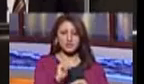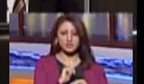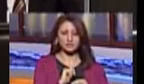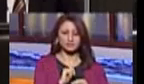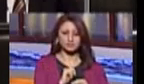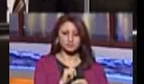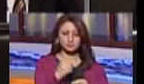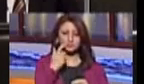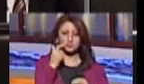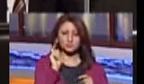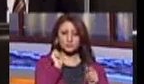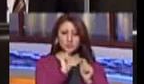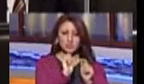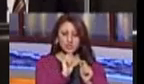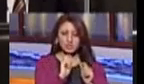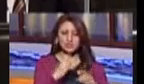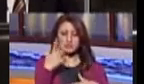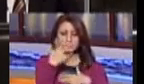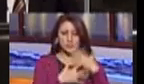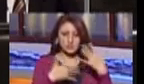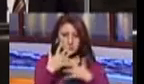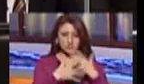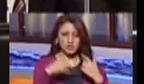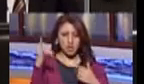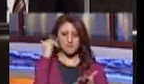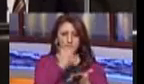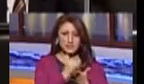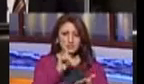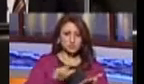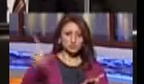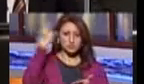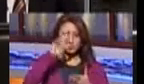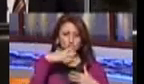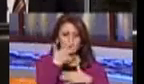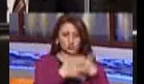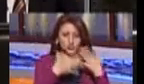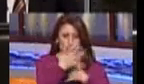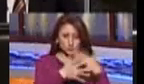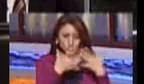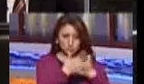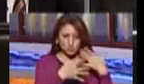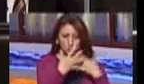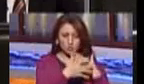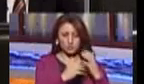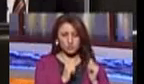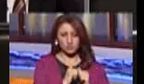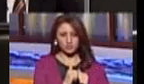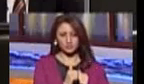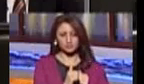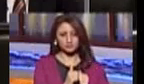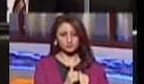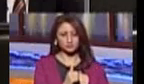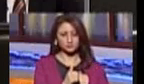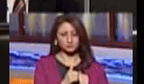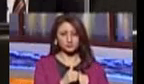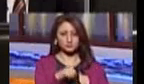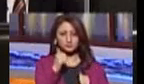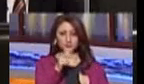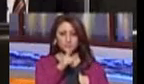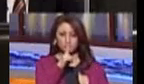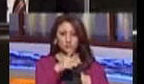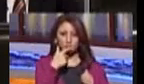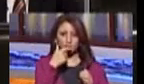تحديث الصناعة، لأنه كان بيرأس مجموعة من الشركات قبل أن يتولى رئاسة الوزارة، ما أن صدر